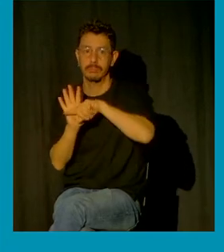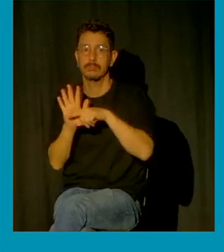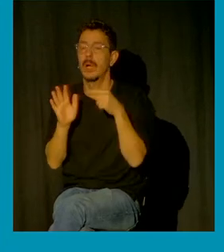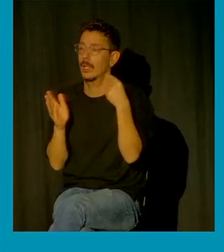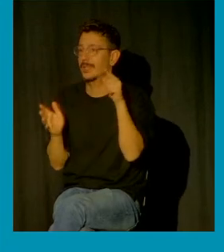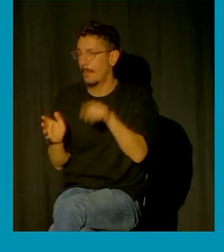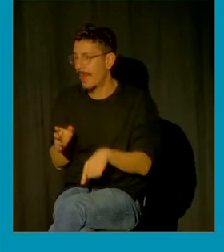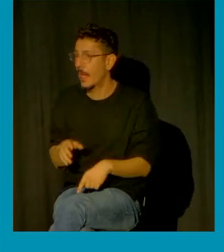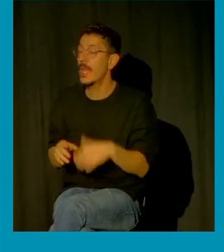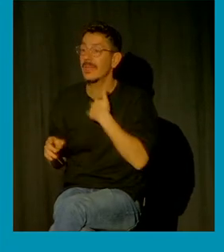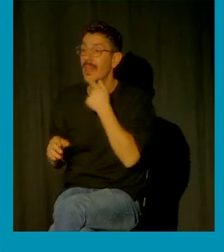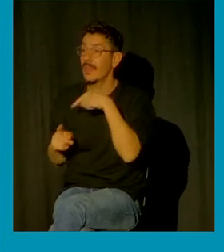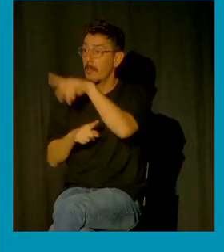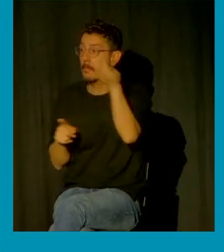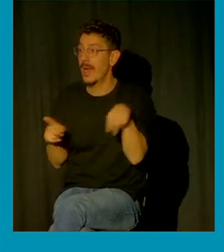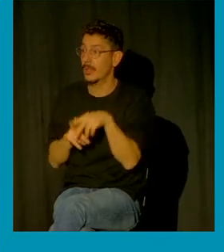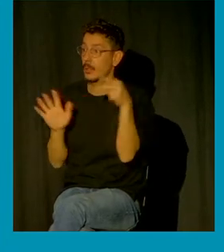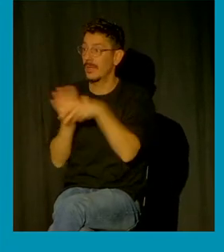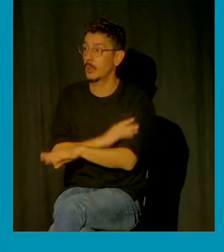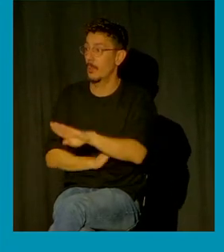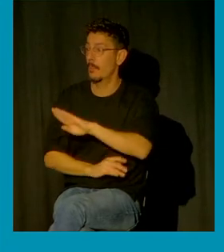tenim ja un marc normatiu propi